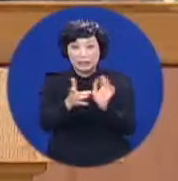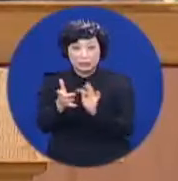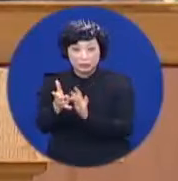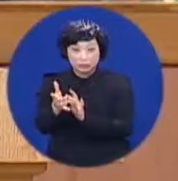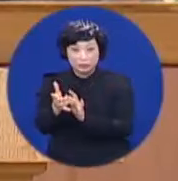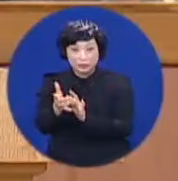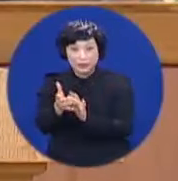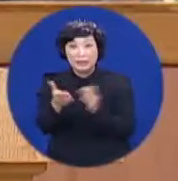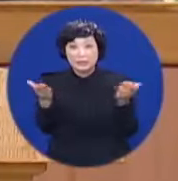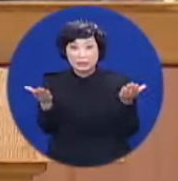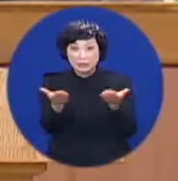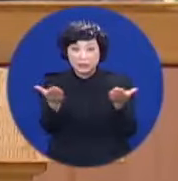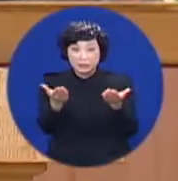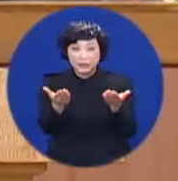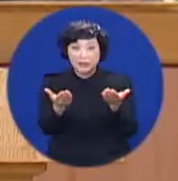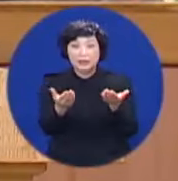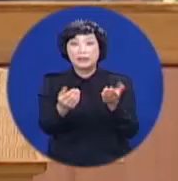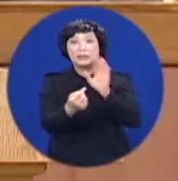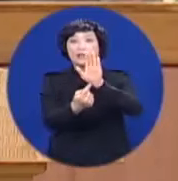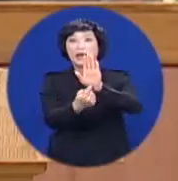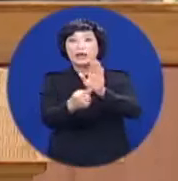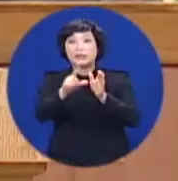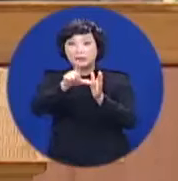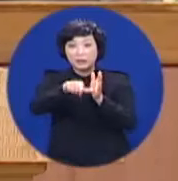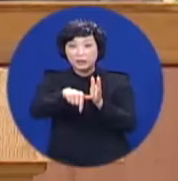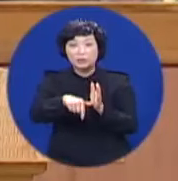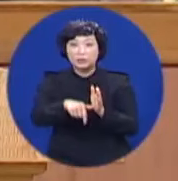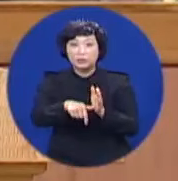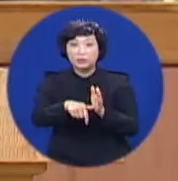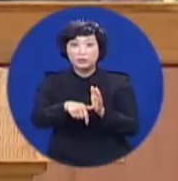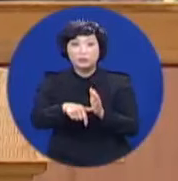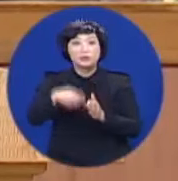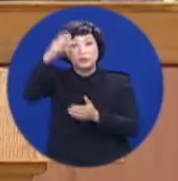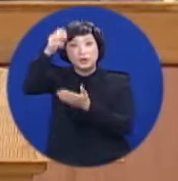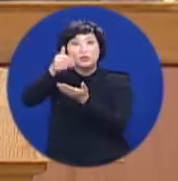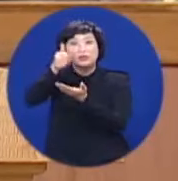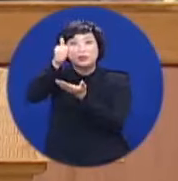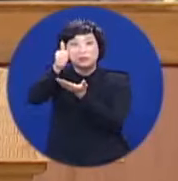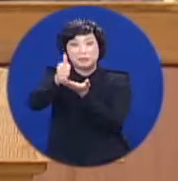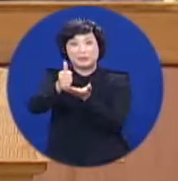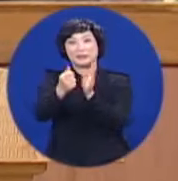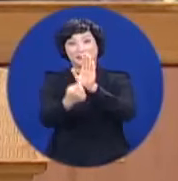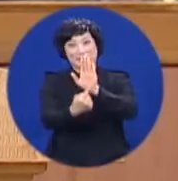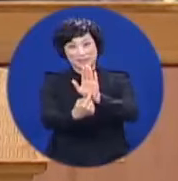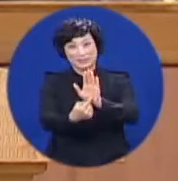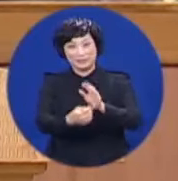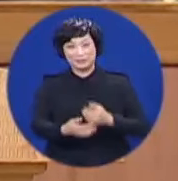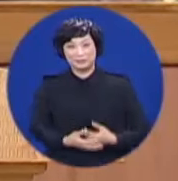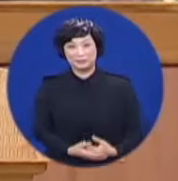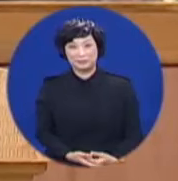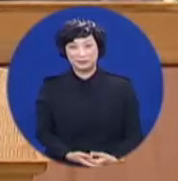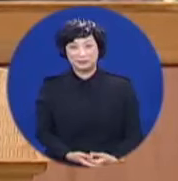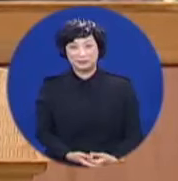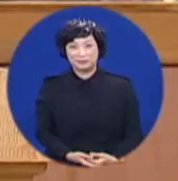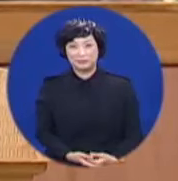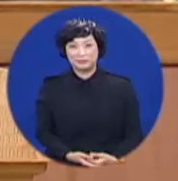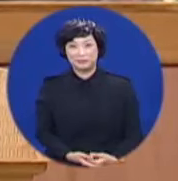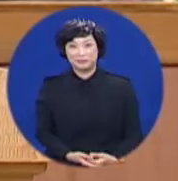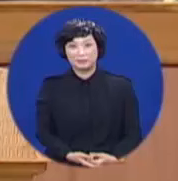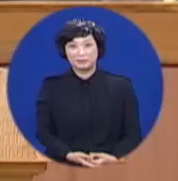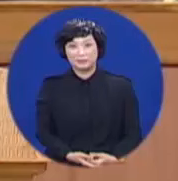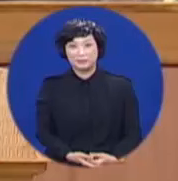예수의 역사를 나타나는데도 성령이 하셨다고